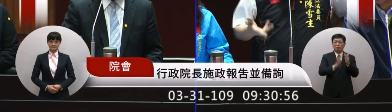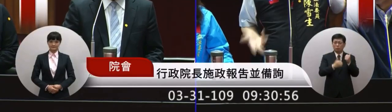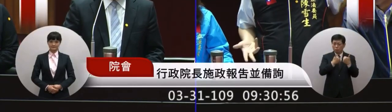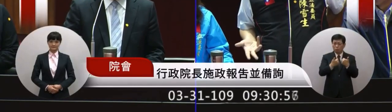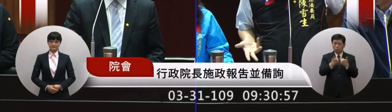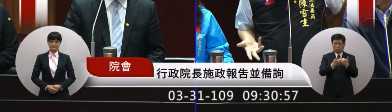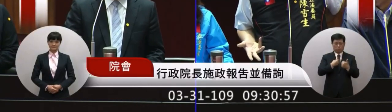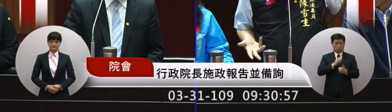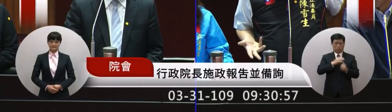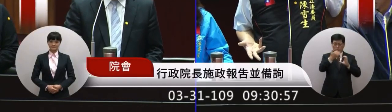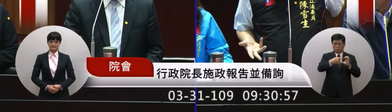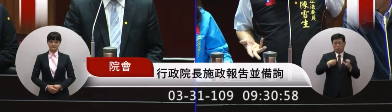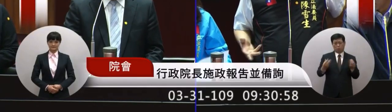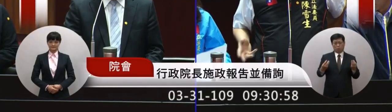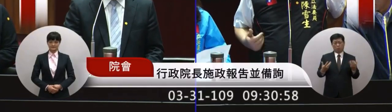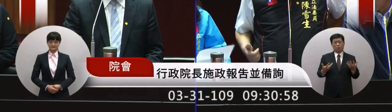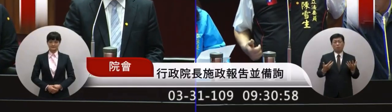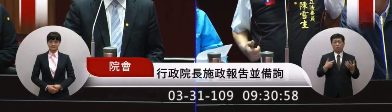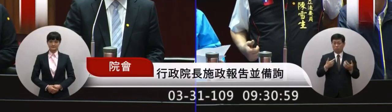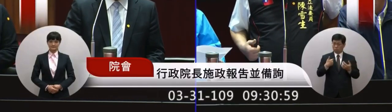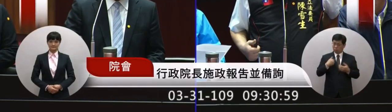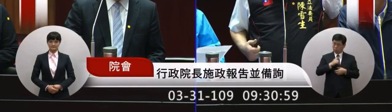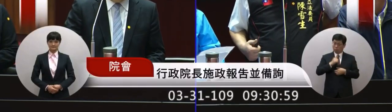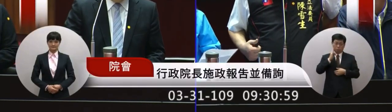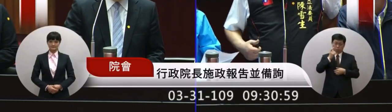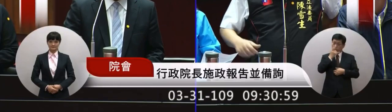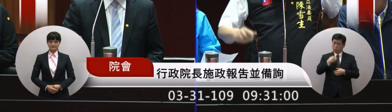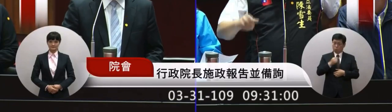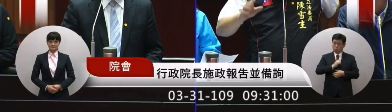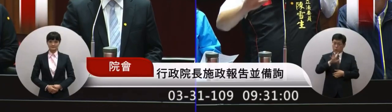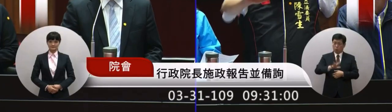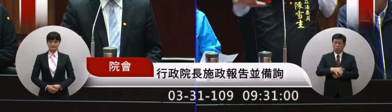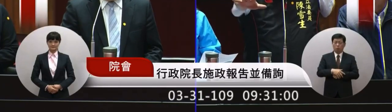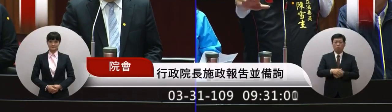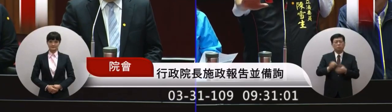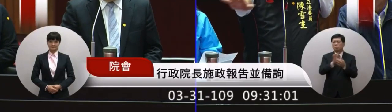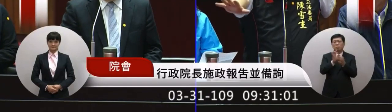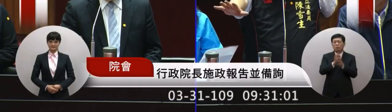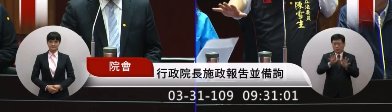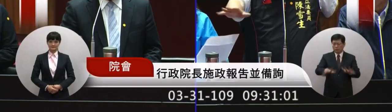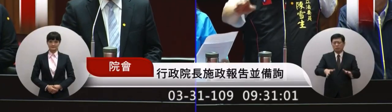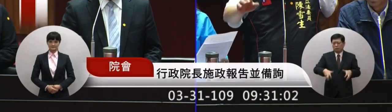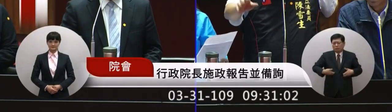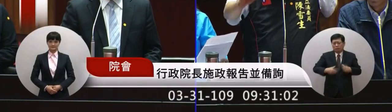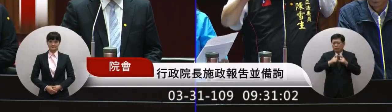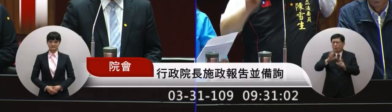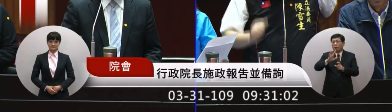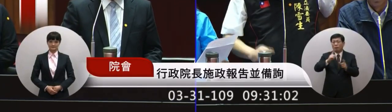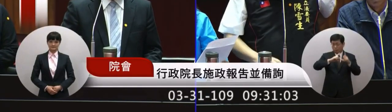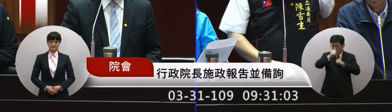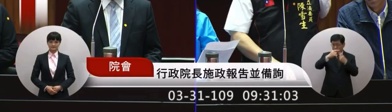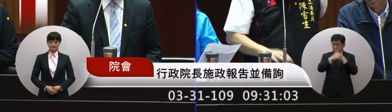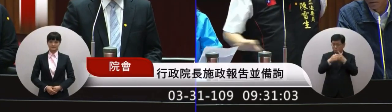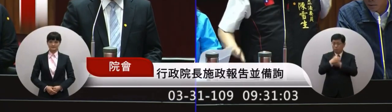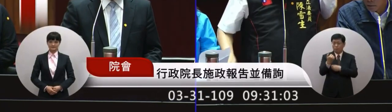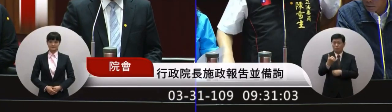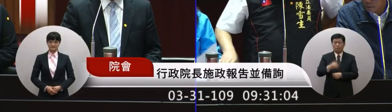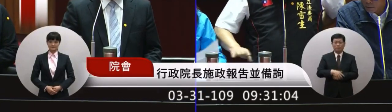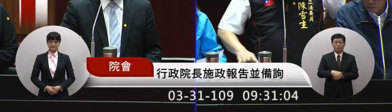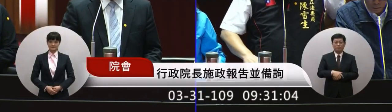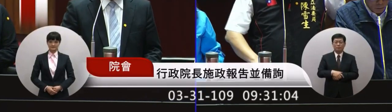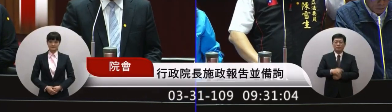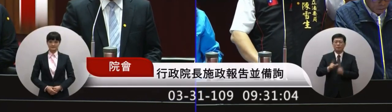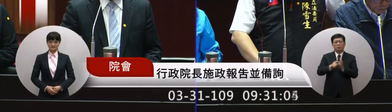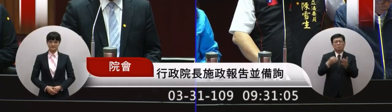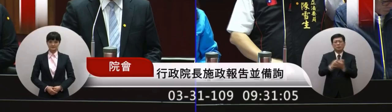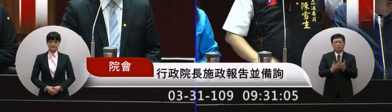视台，我们也没有啊，是不是？我们有我们的母语啊，这个没关系，今天不用回答，院长你回去研究一下好不好？因为